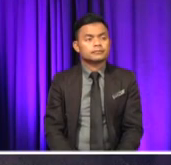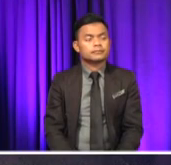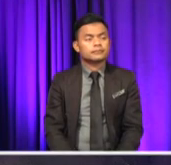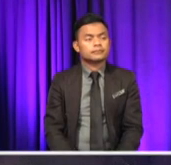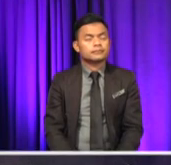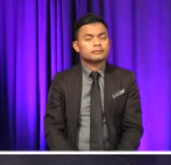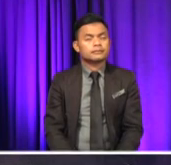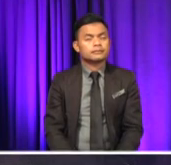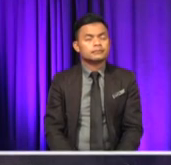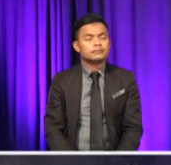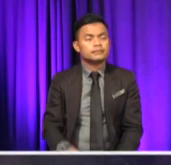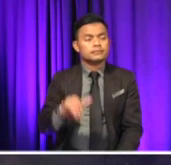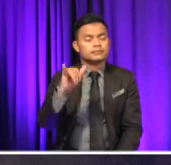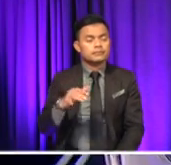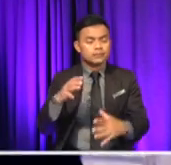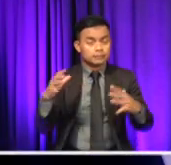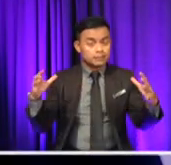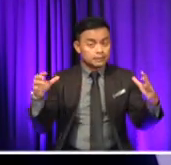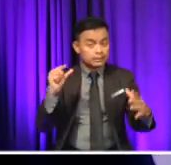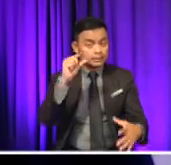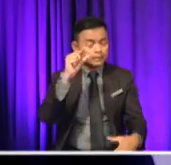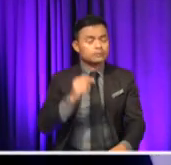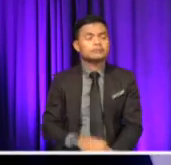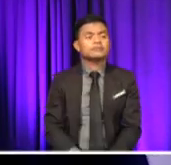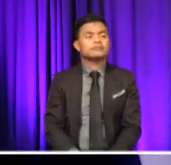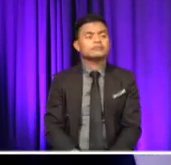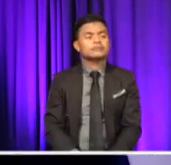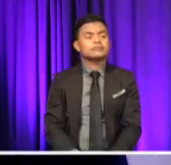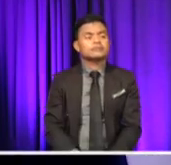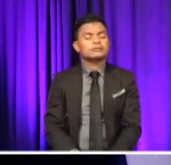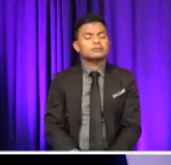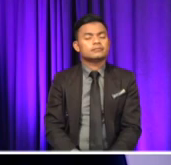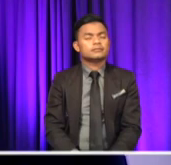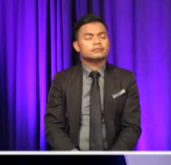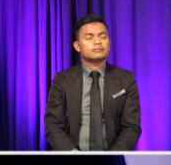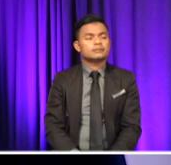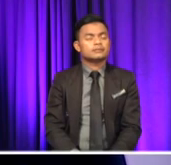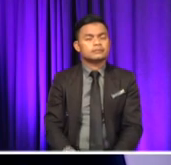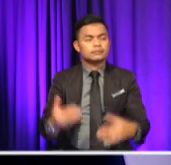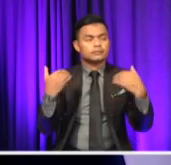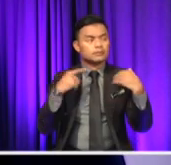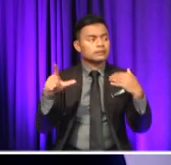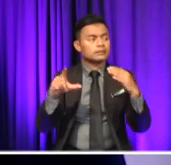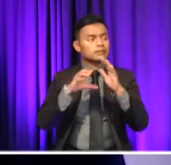yang besar gitu Yang tengah itu itu adalah contoh pengubah